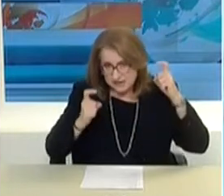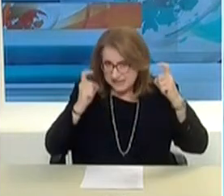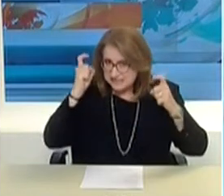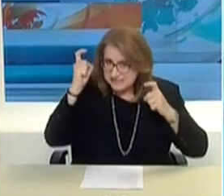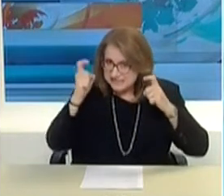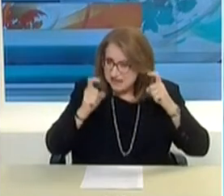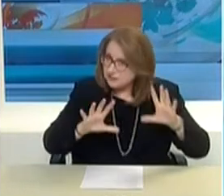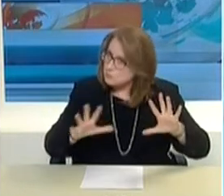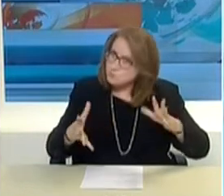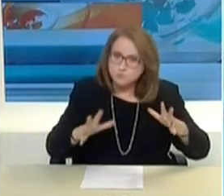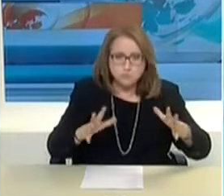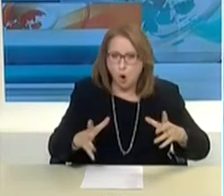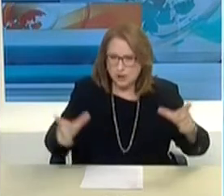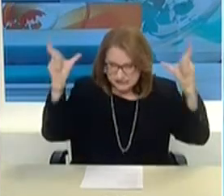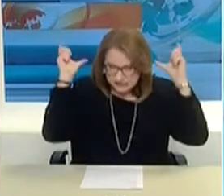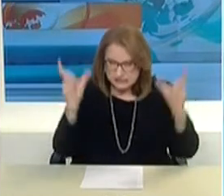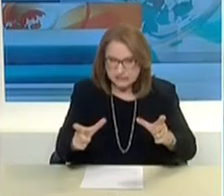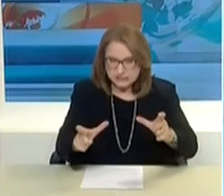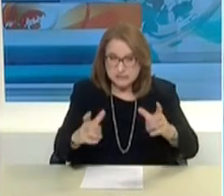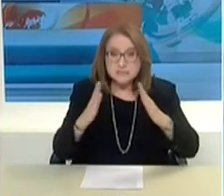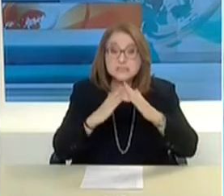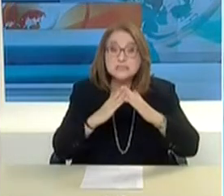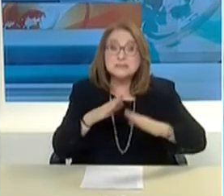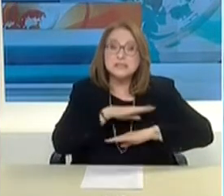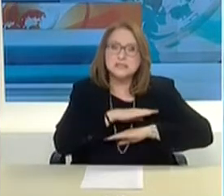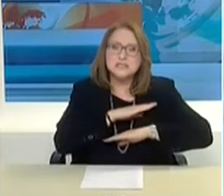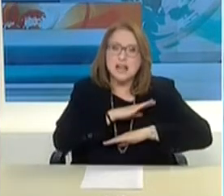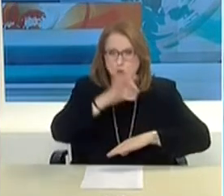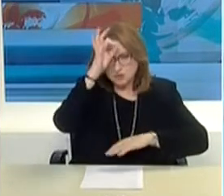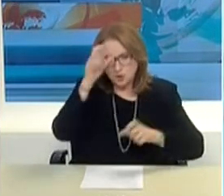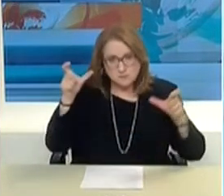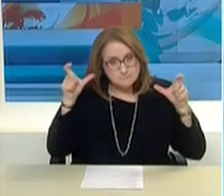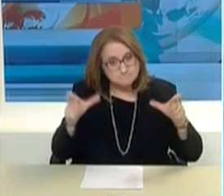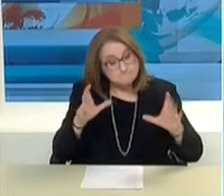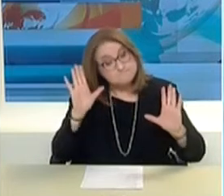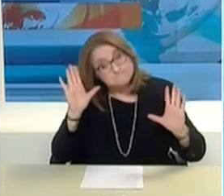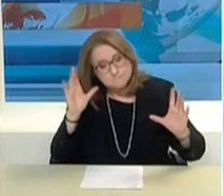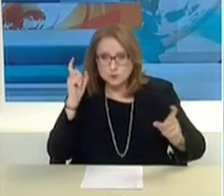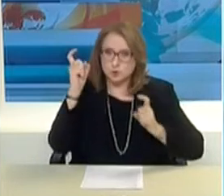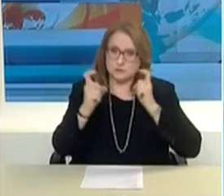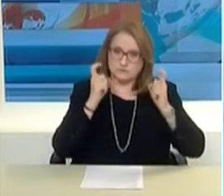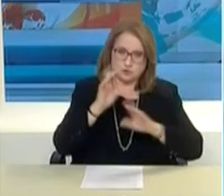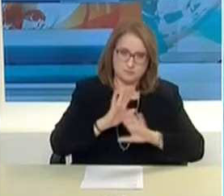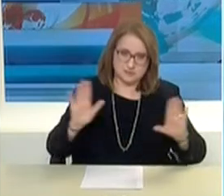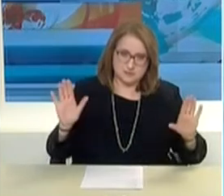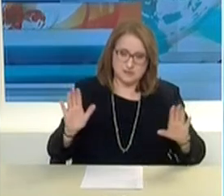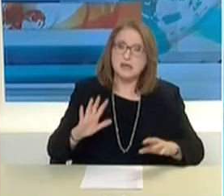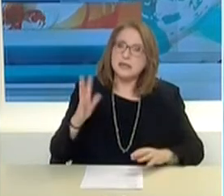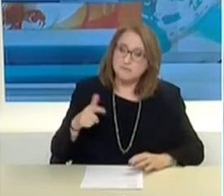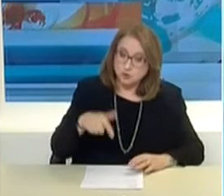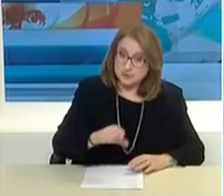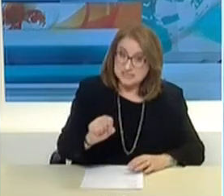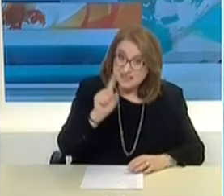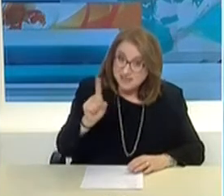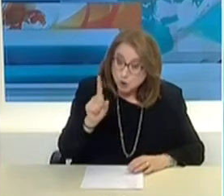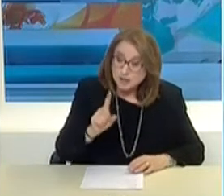μέτρο. Άλλωστε, κατηγορηματικά το ανέφερε και ο Πρωθυπουργός της χώρας. Αυτό το Σαββατοκύριακο, λοιπόν, μένουμε σπίτι.